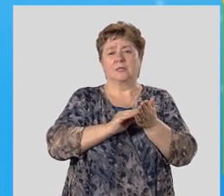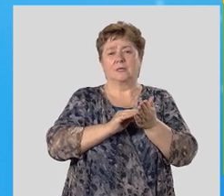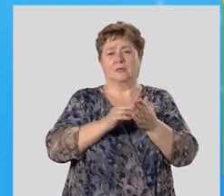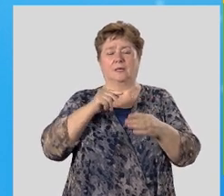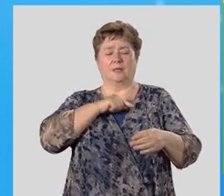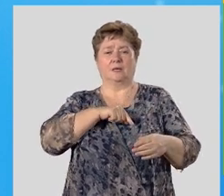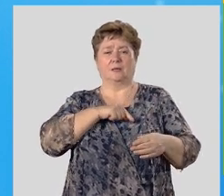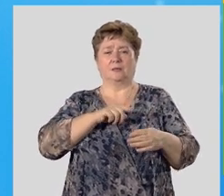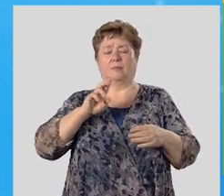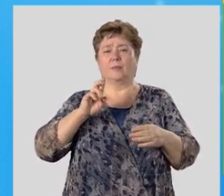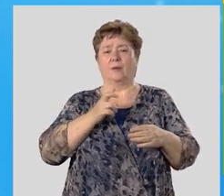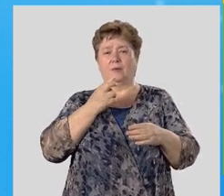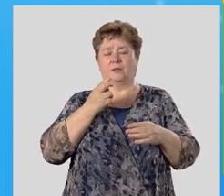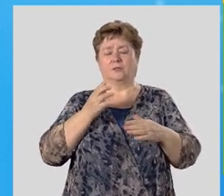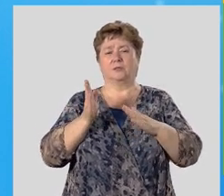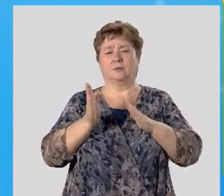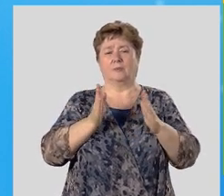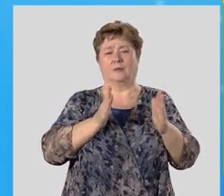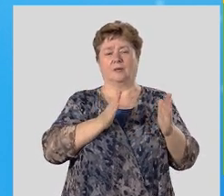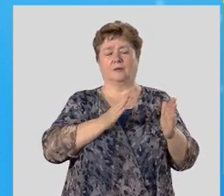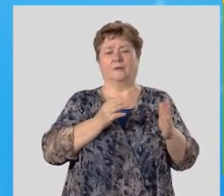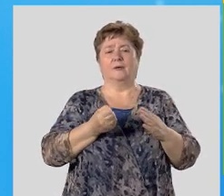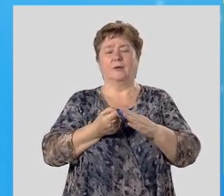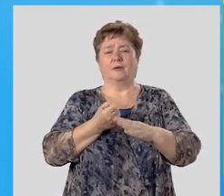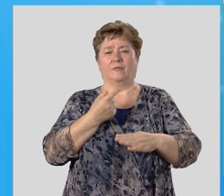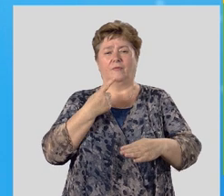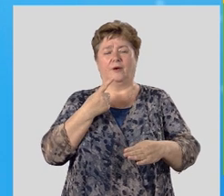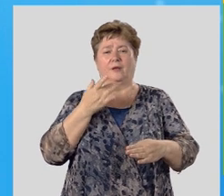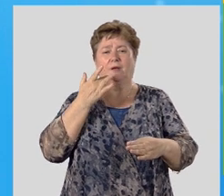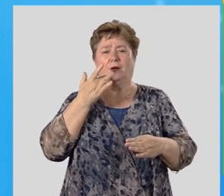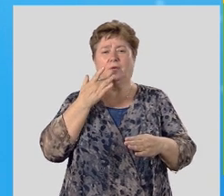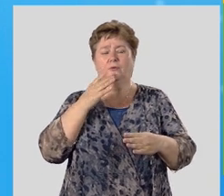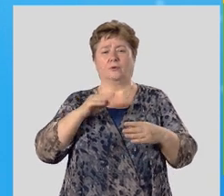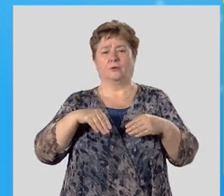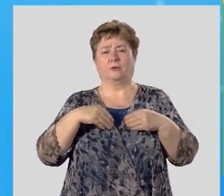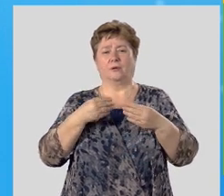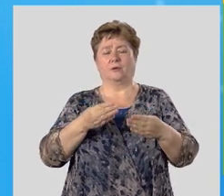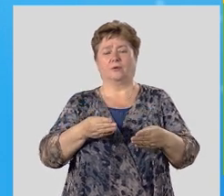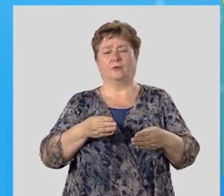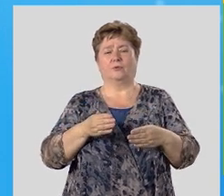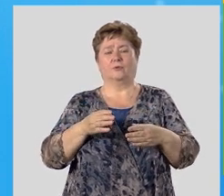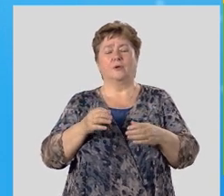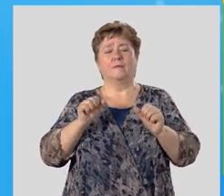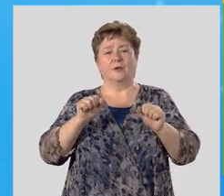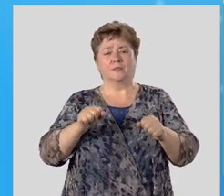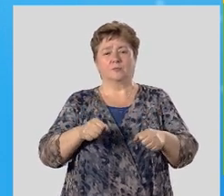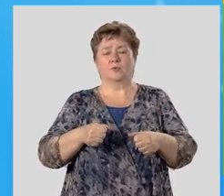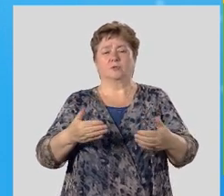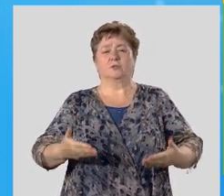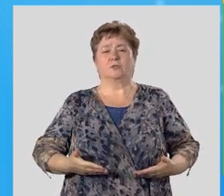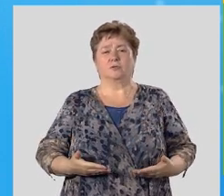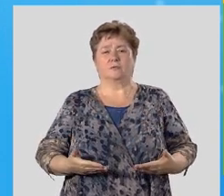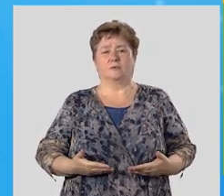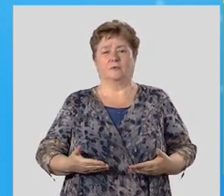и характера биологических процессов и явлений, которые обеспечивают приспособление